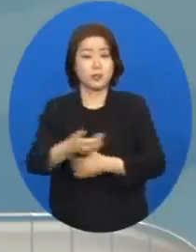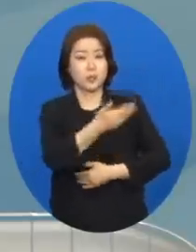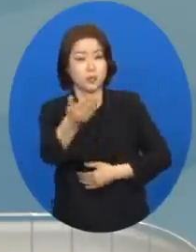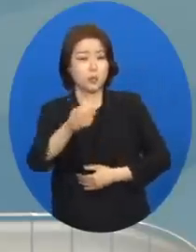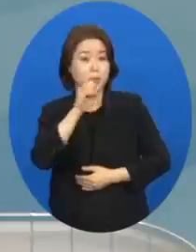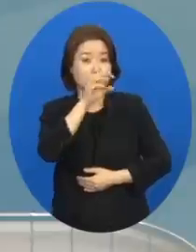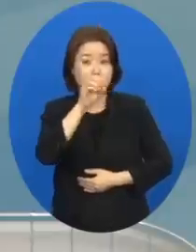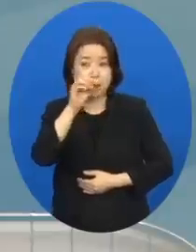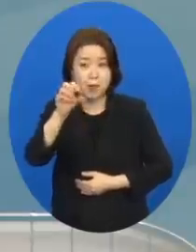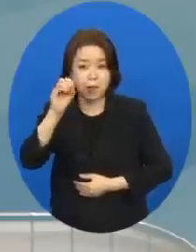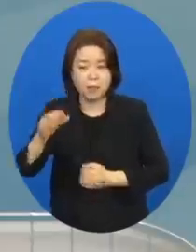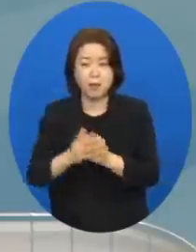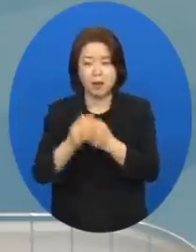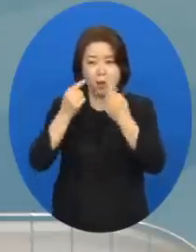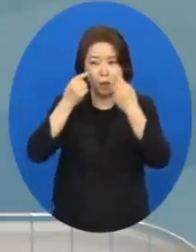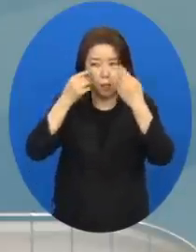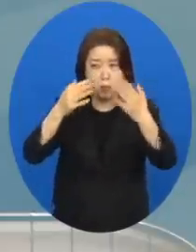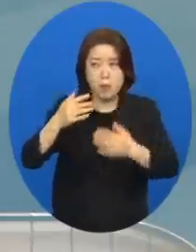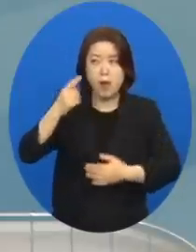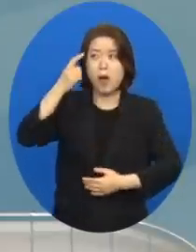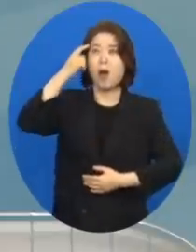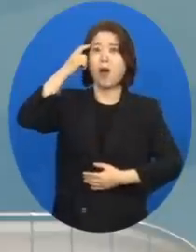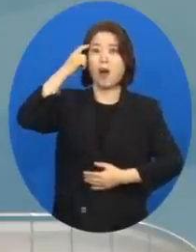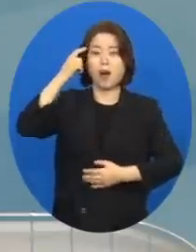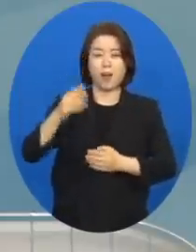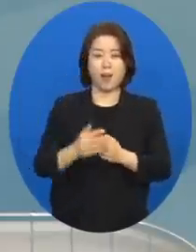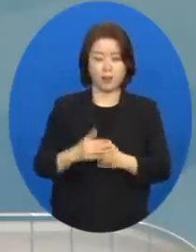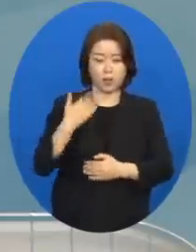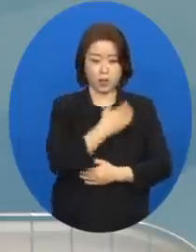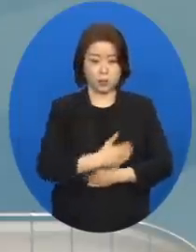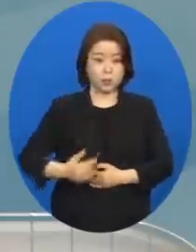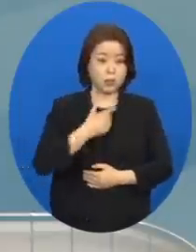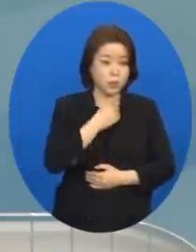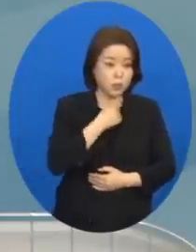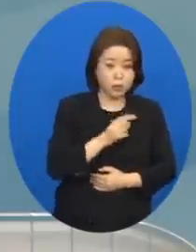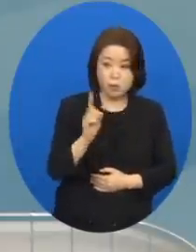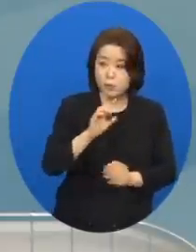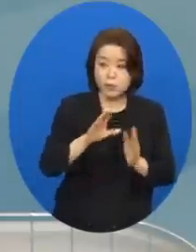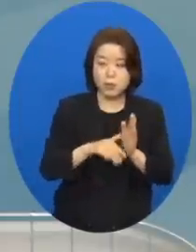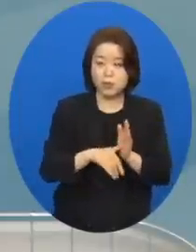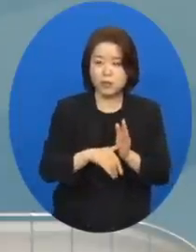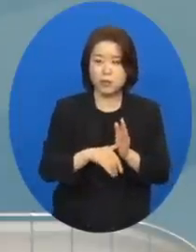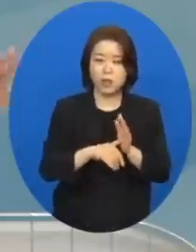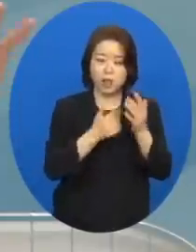것은 너무너무 분명해지고 육신의 욕구는 어떤 때는 오히려 더